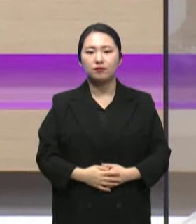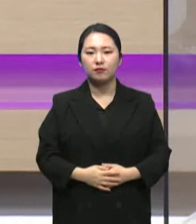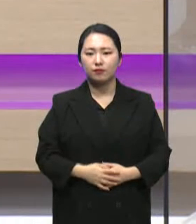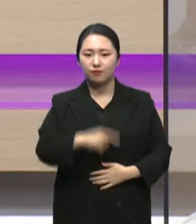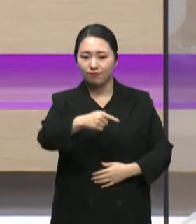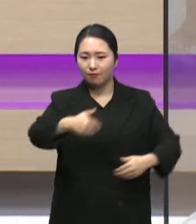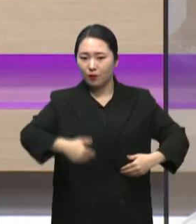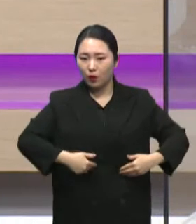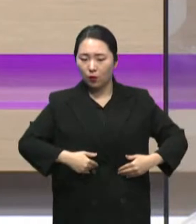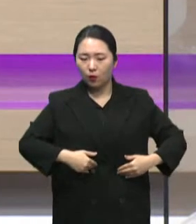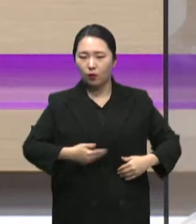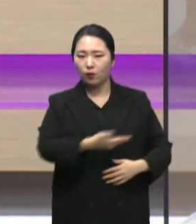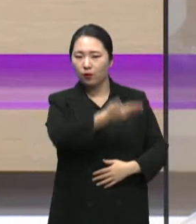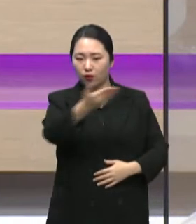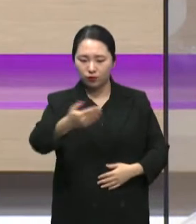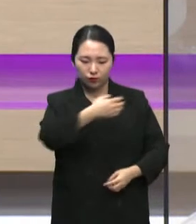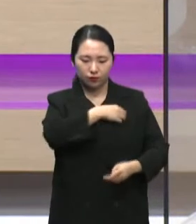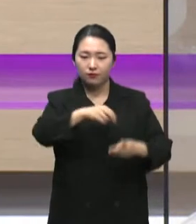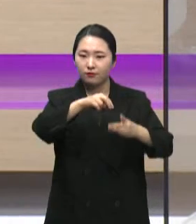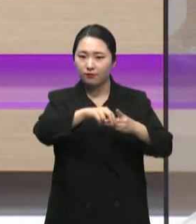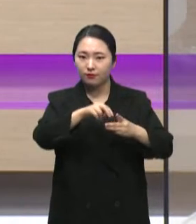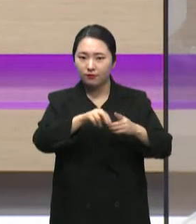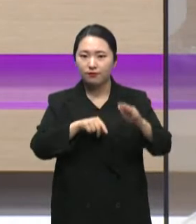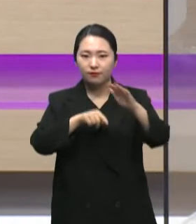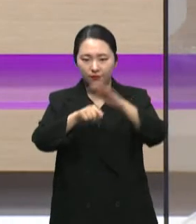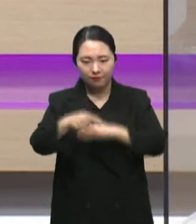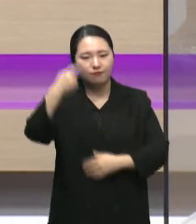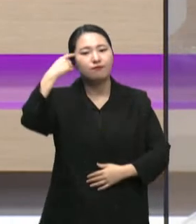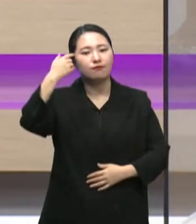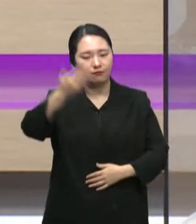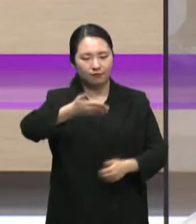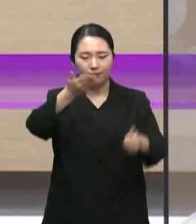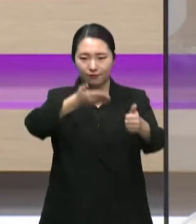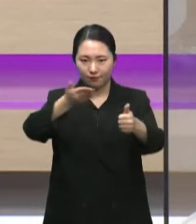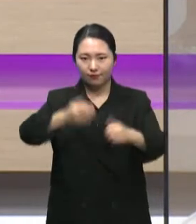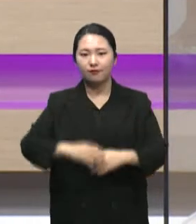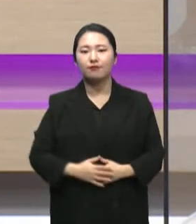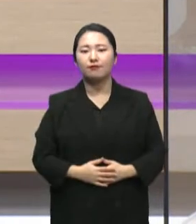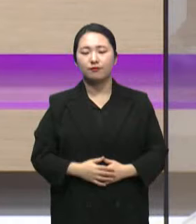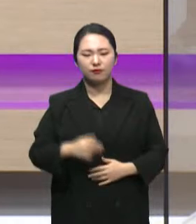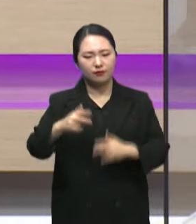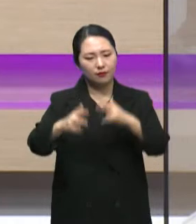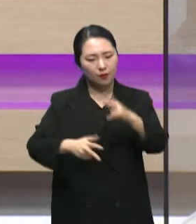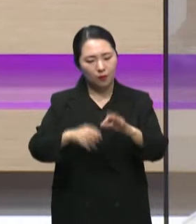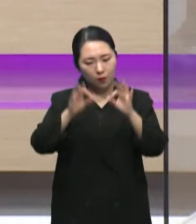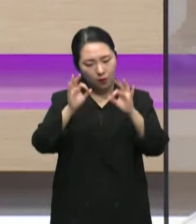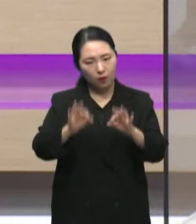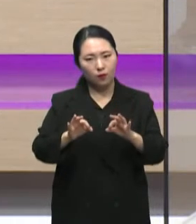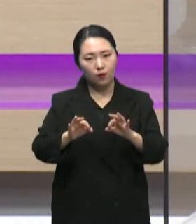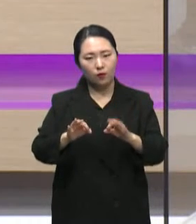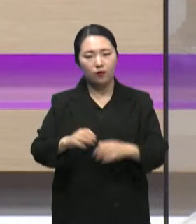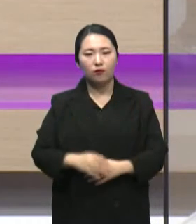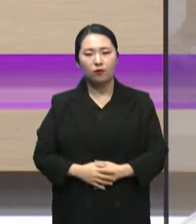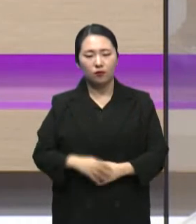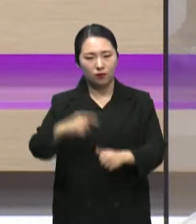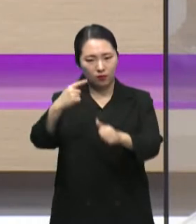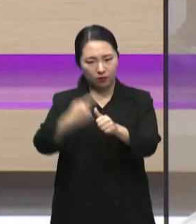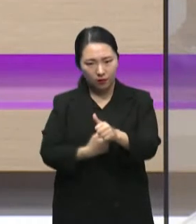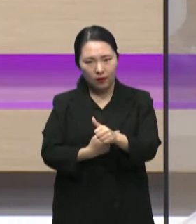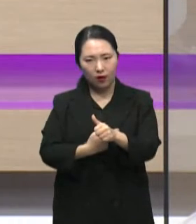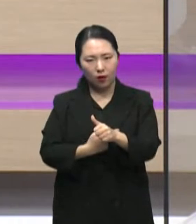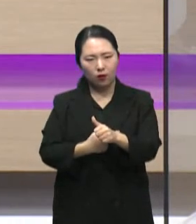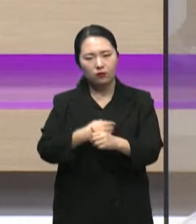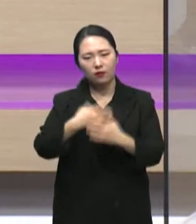필요하신 분들은 행정 복지 센터 에 문의하시면 될 것 같고요 이번 사업을 통해서 어르신들의 건강한 노후 생활이 조금